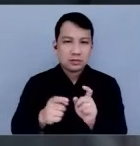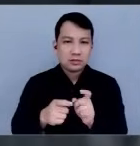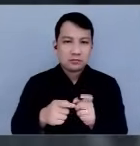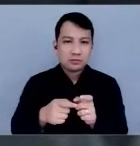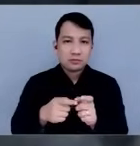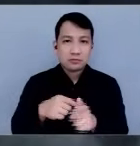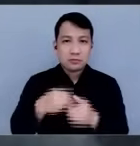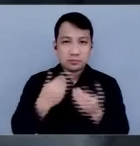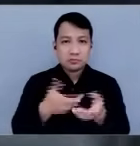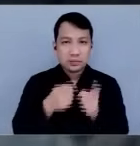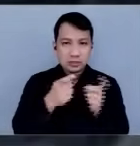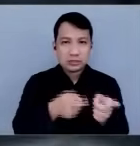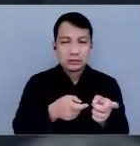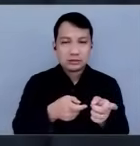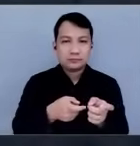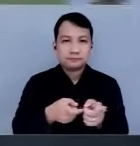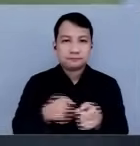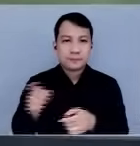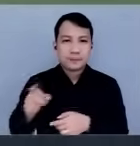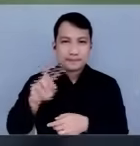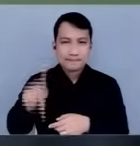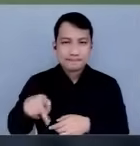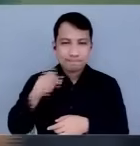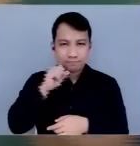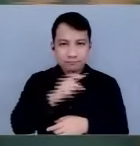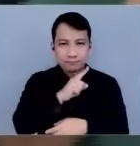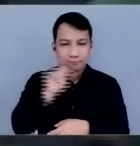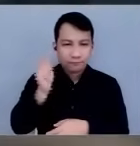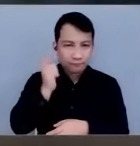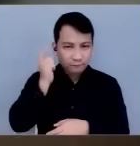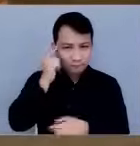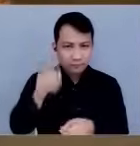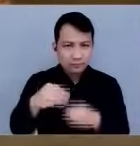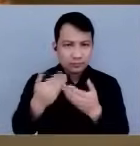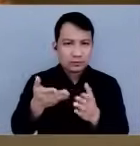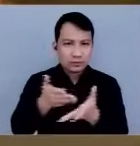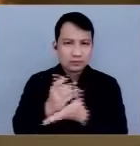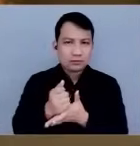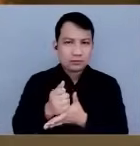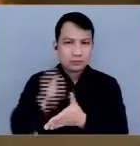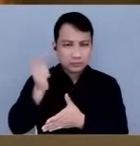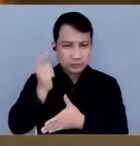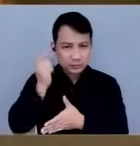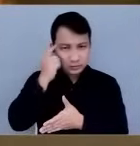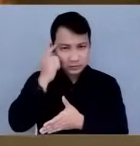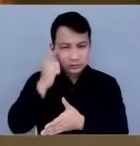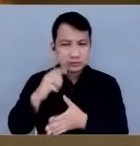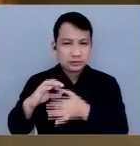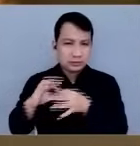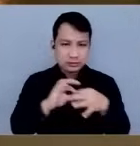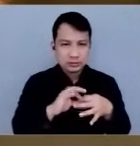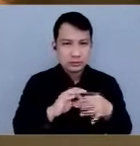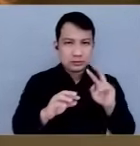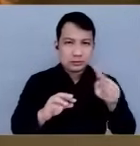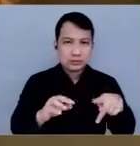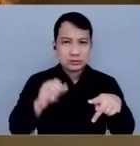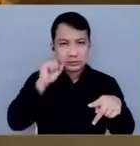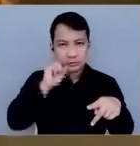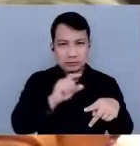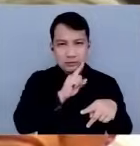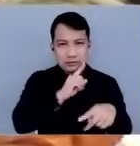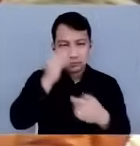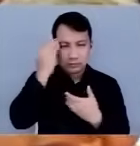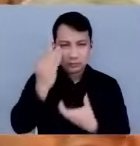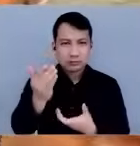kay Vice President Sara Duterte, karapatan ng gobyerno na magbigay ng reward money. Magugunita ang koneksyon ni VP Sara noon ang umunoy marahas sa